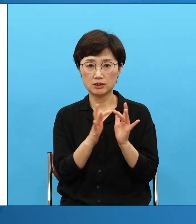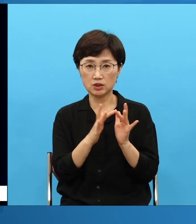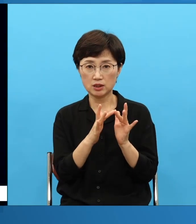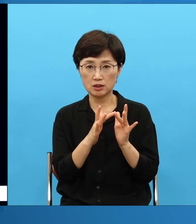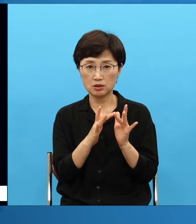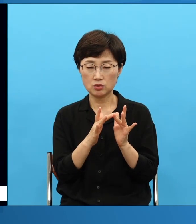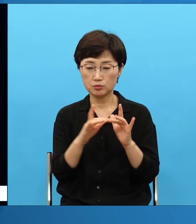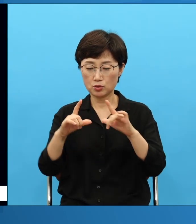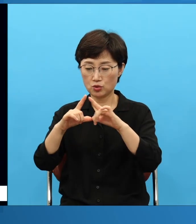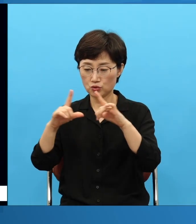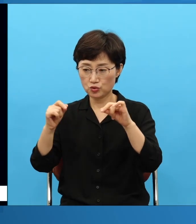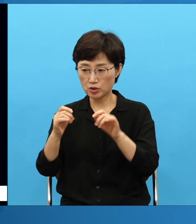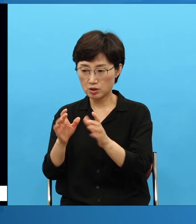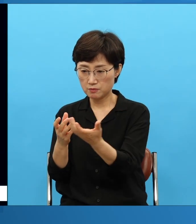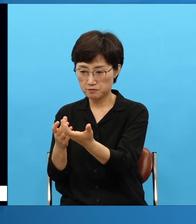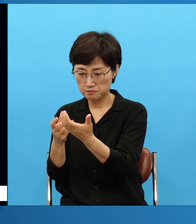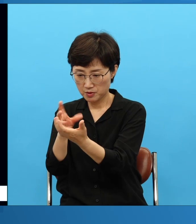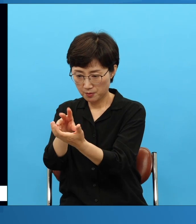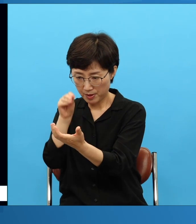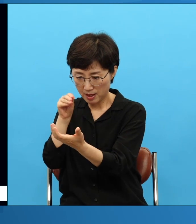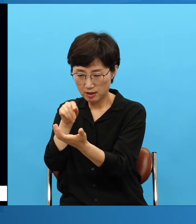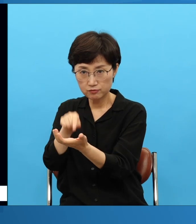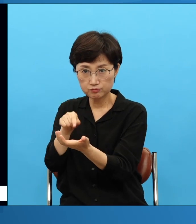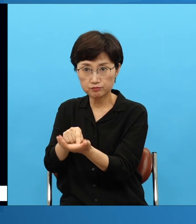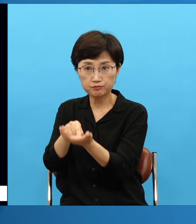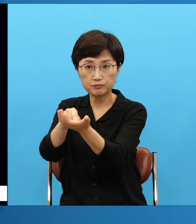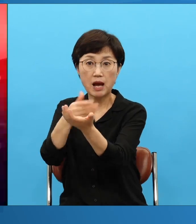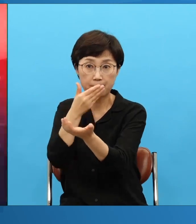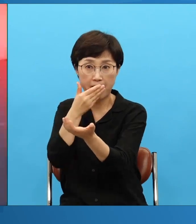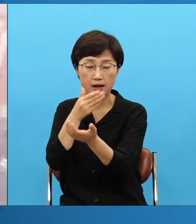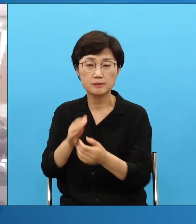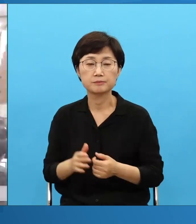대회 포스터 QR코드를 통해 등록할 수 있습니다.